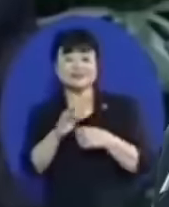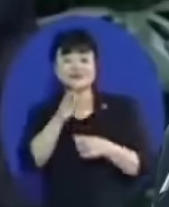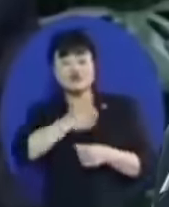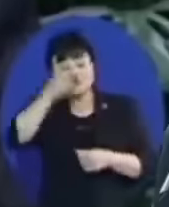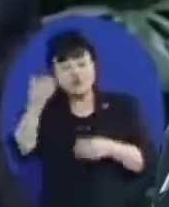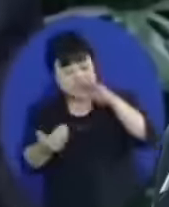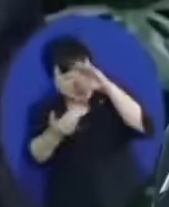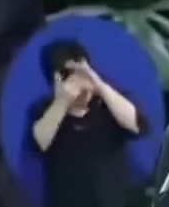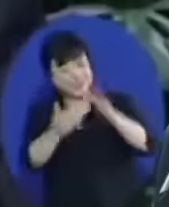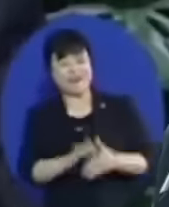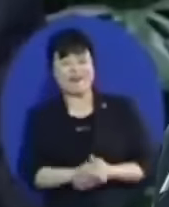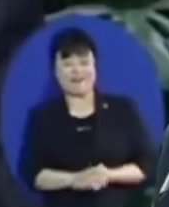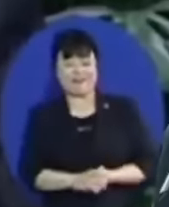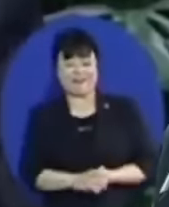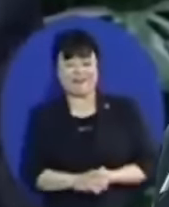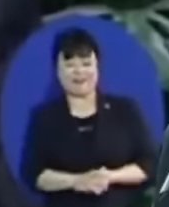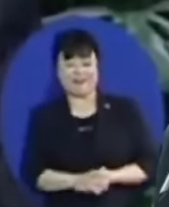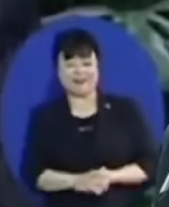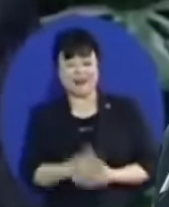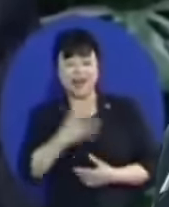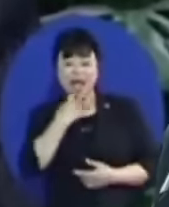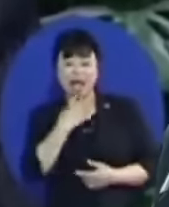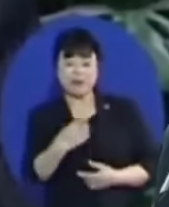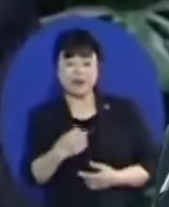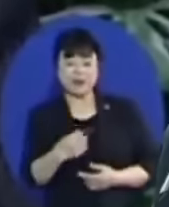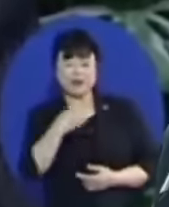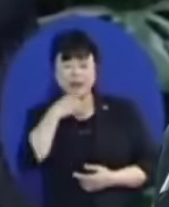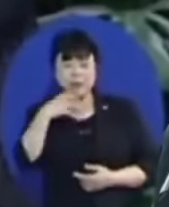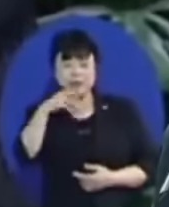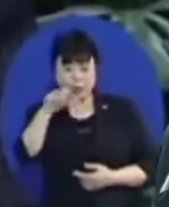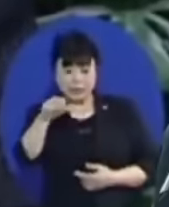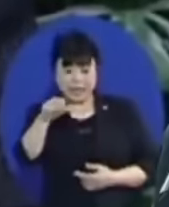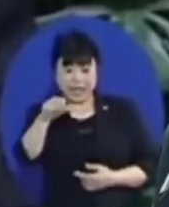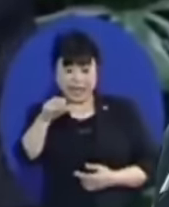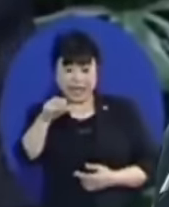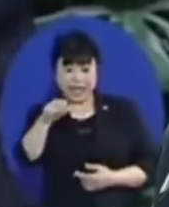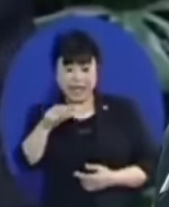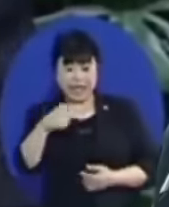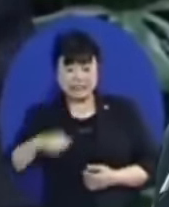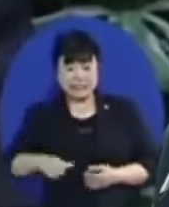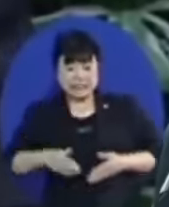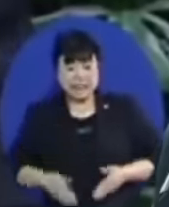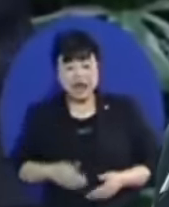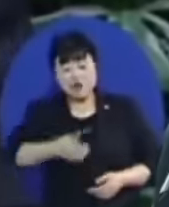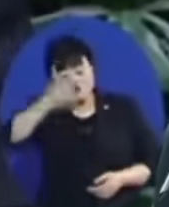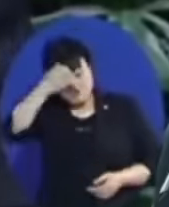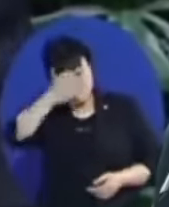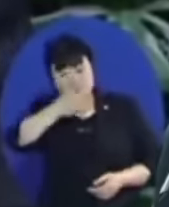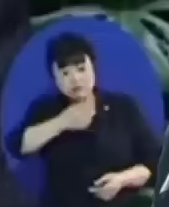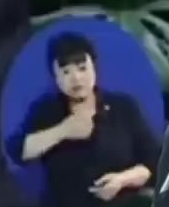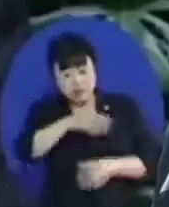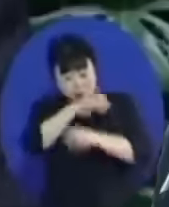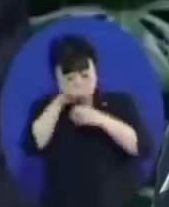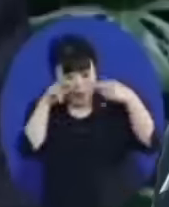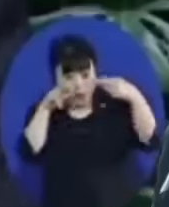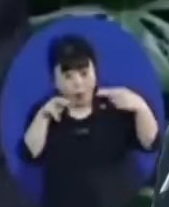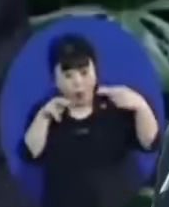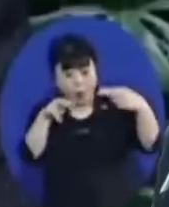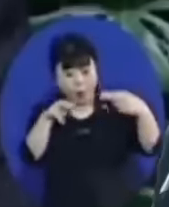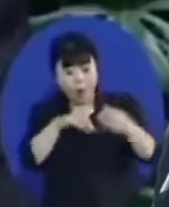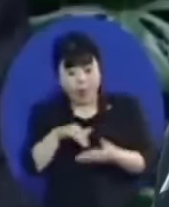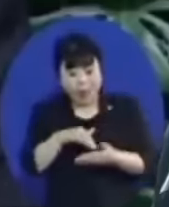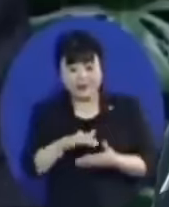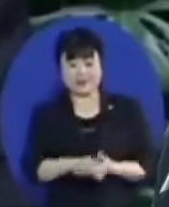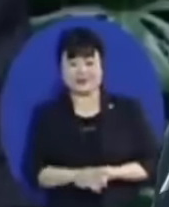꿈이 이루어지는 것입니다. 아브라함이 85세에 자식 낳을 꿈을 별들을 바라보고